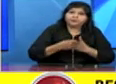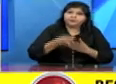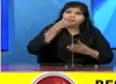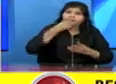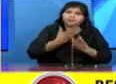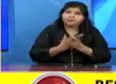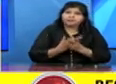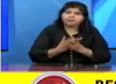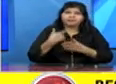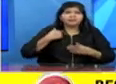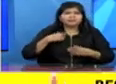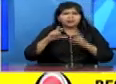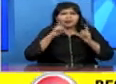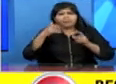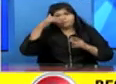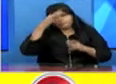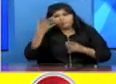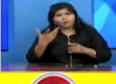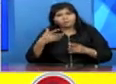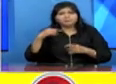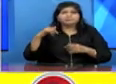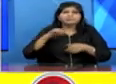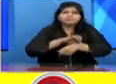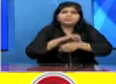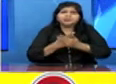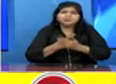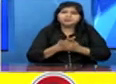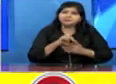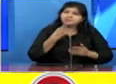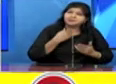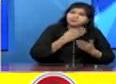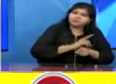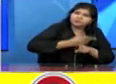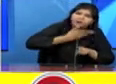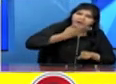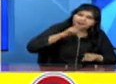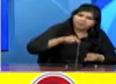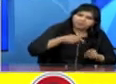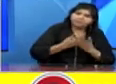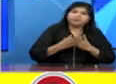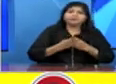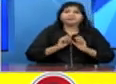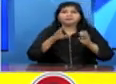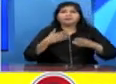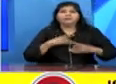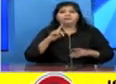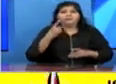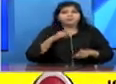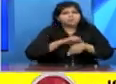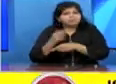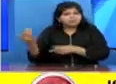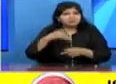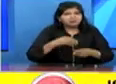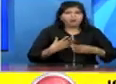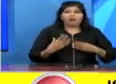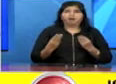साथ मरीज की काउंसलिंग भी करनी पड़ती होगी। हाँ जी सर, वो सबसे ज़्यादा ज़रूरी चीज़ है, क्योंकि मरीज एकदम सुन के एकदम से डर जाता है कि ये क्या हो रहा